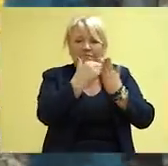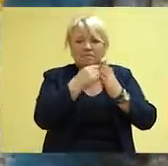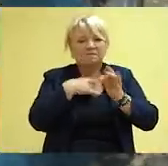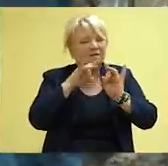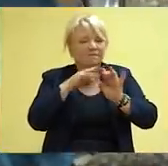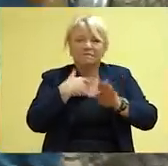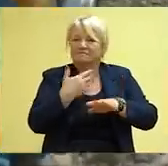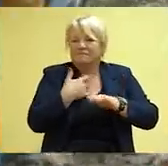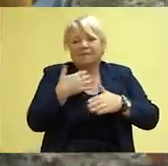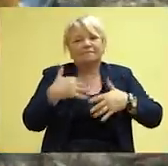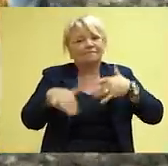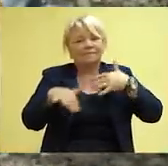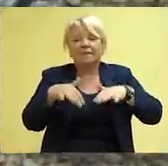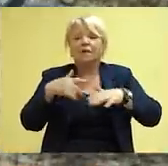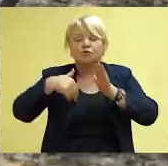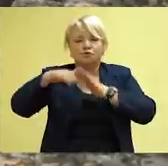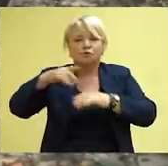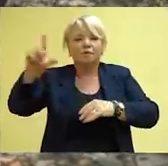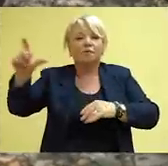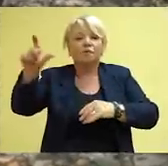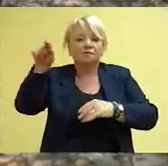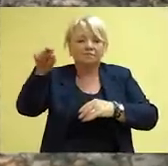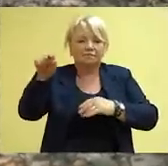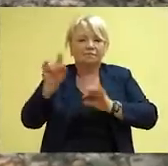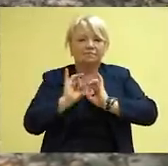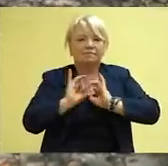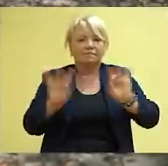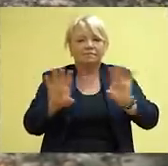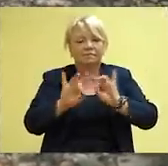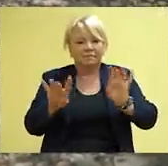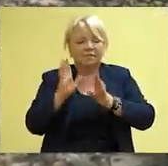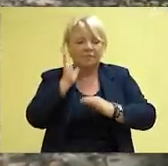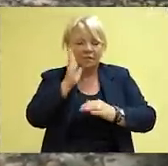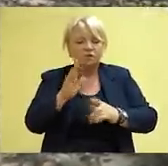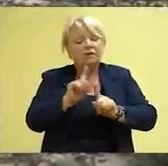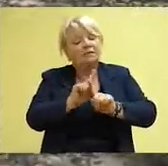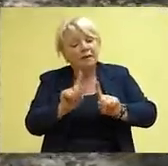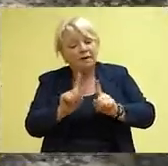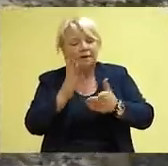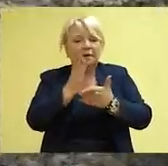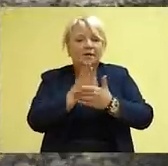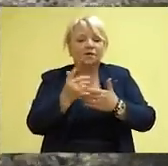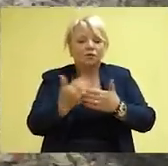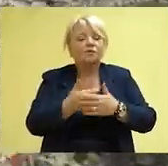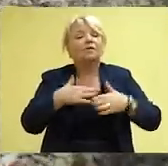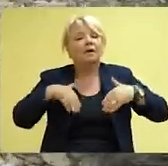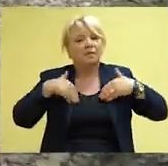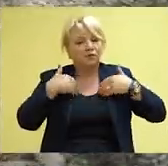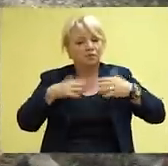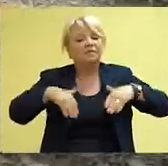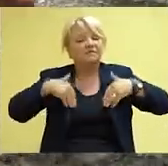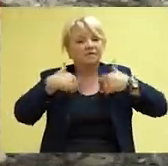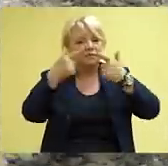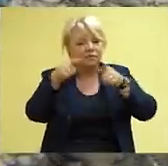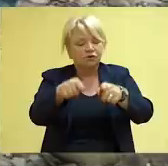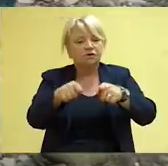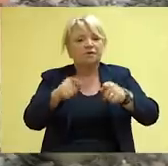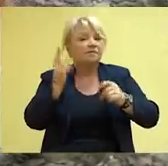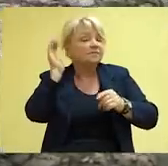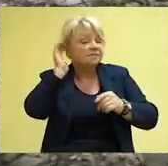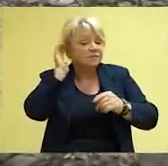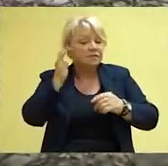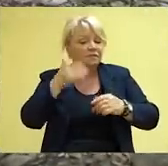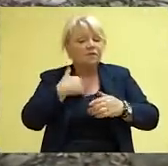თემებში ვიყოთ, ფლობელზე კარგად ვერავინ ვერაფერს ვერ გვეტყვის. ასე რომ გვითხარი რა და როგორა. გამარჯობა, მივესალმები შენს